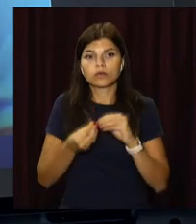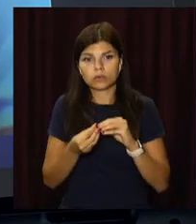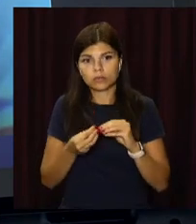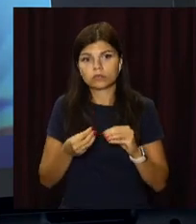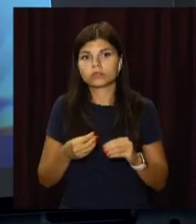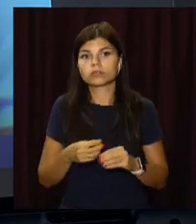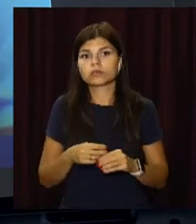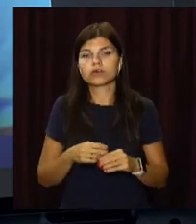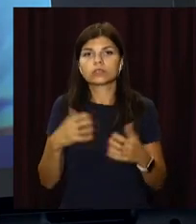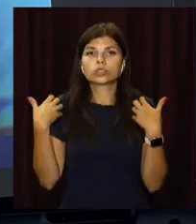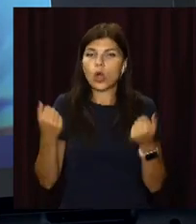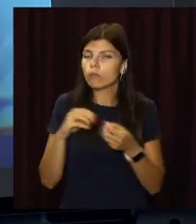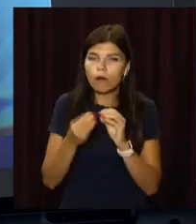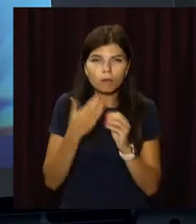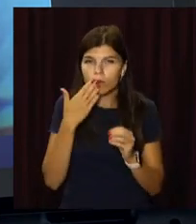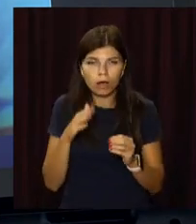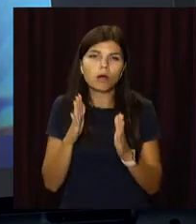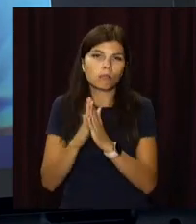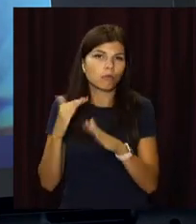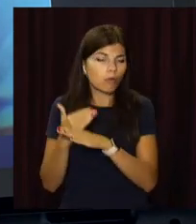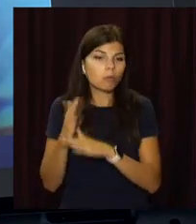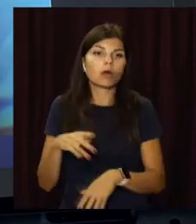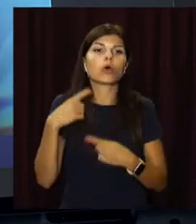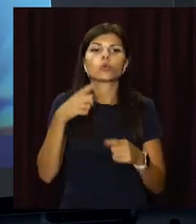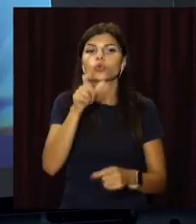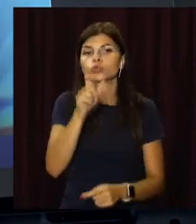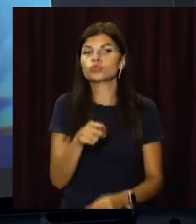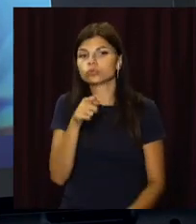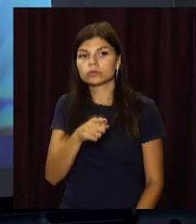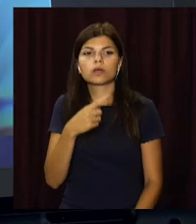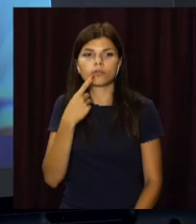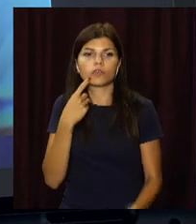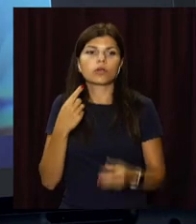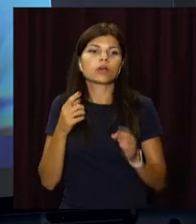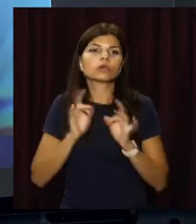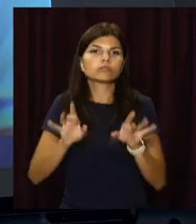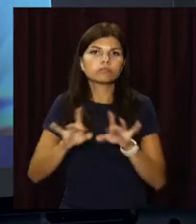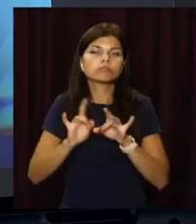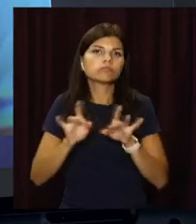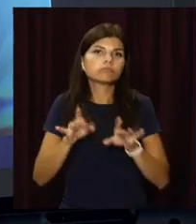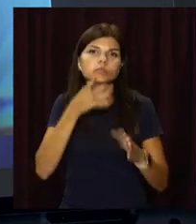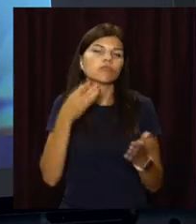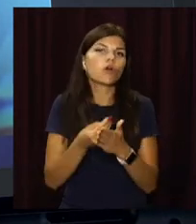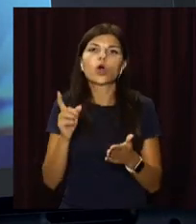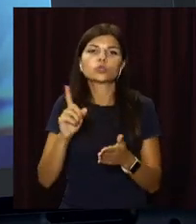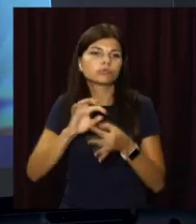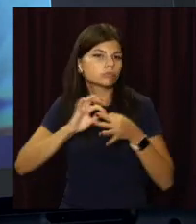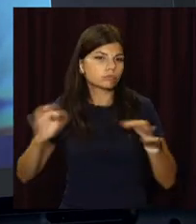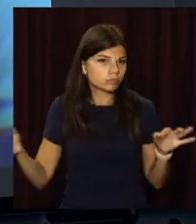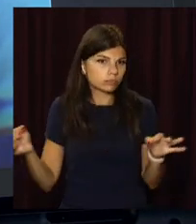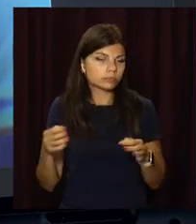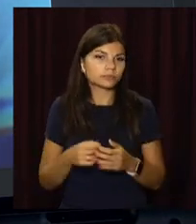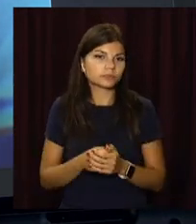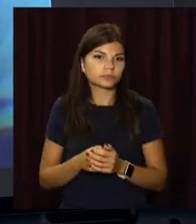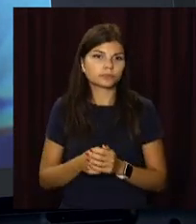ямку, отпала колесо, ребенка была травма очень серьезная. Оторвала губу внутреннюю, разрезала металл в